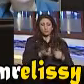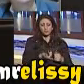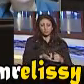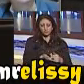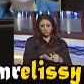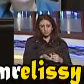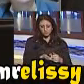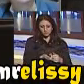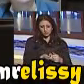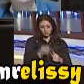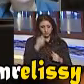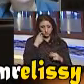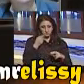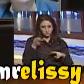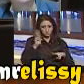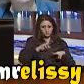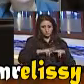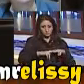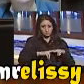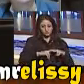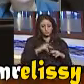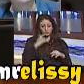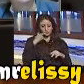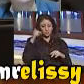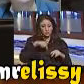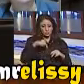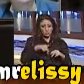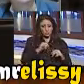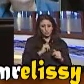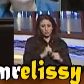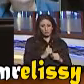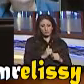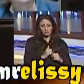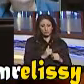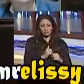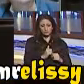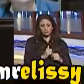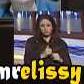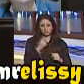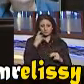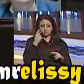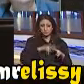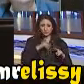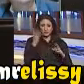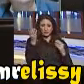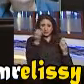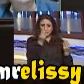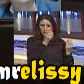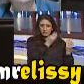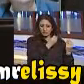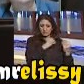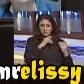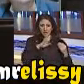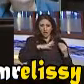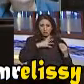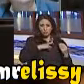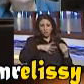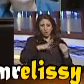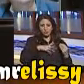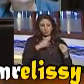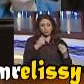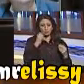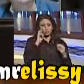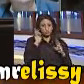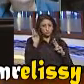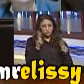إلى أقصى درجة حتى لا يكون للنظام الحالي أي حجة. الحقيقة في ناس كتير جدا بتطالب، وناس طلبت وعندها حق في